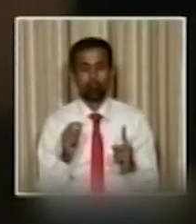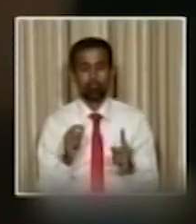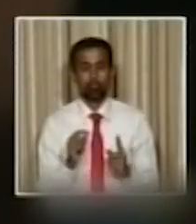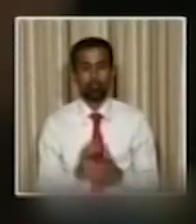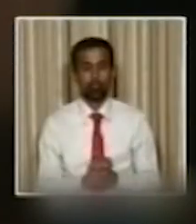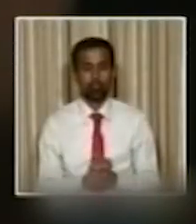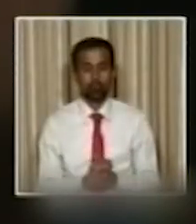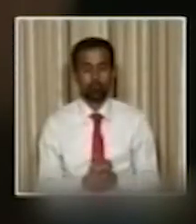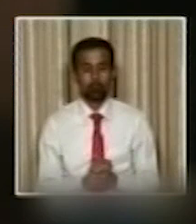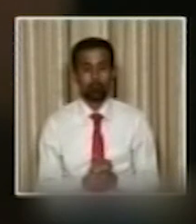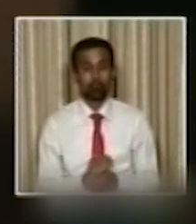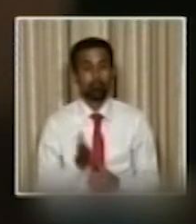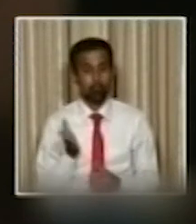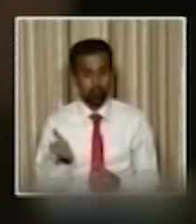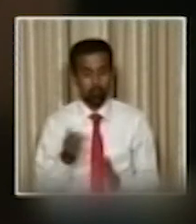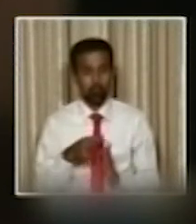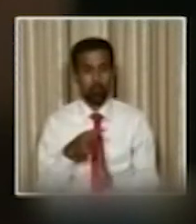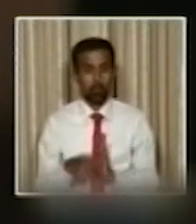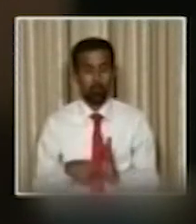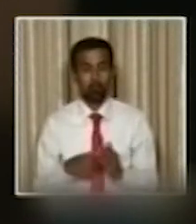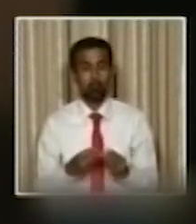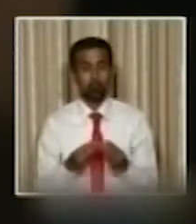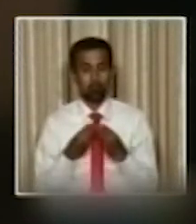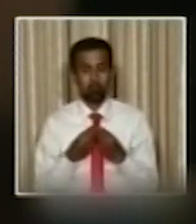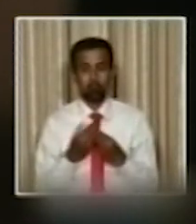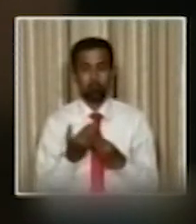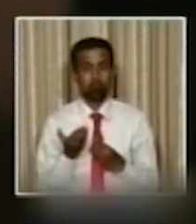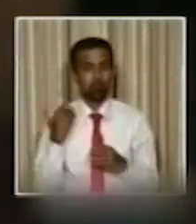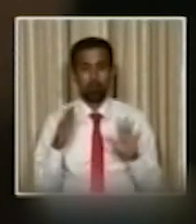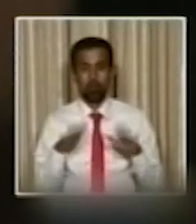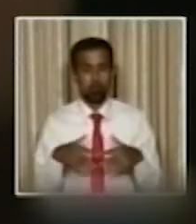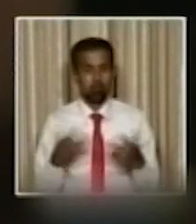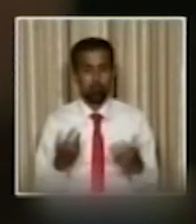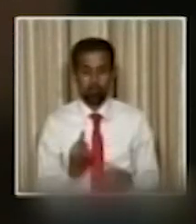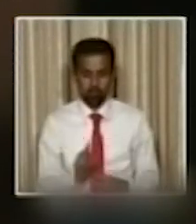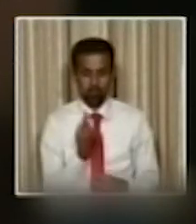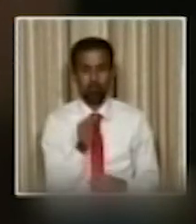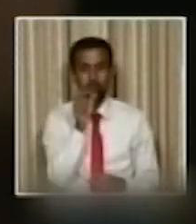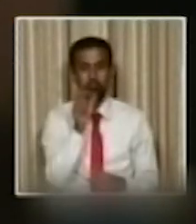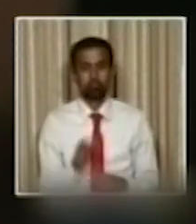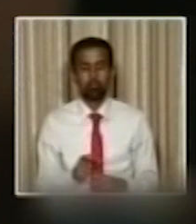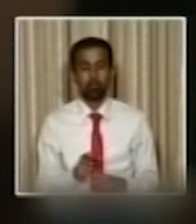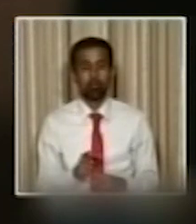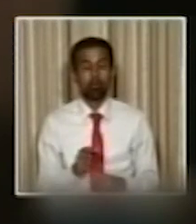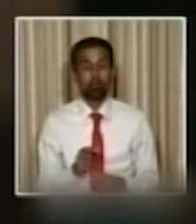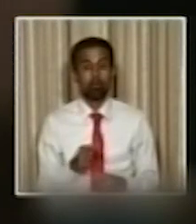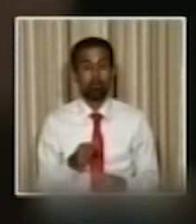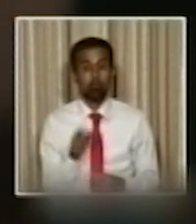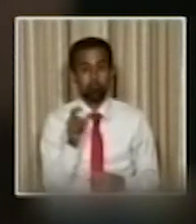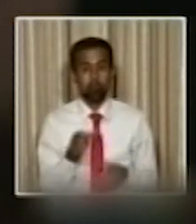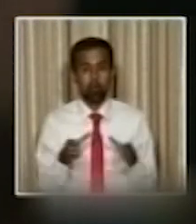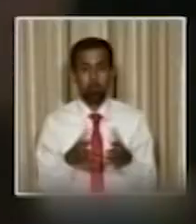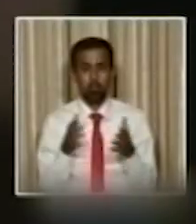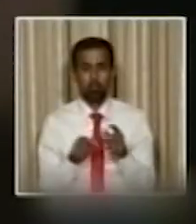தலைவர்கள் நேரத்தில் நாட்டை பொறுப்பேற்காமல் விட்ட பொழுது அவர் தனி மனிதனாக நின்று அரசை நடத்தி காட்டியிருக்கிறார். அந்த